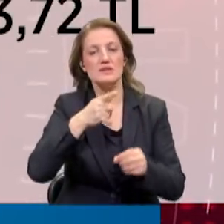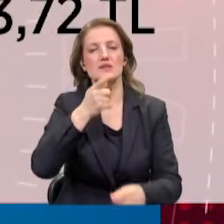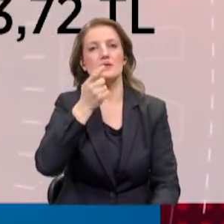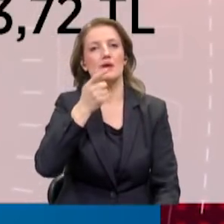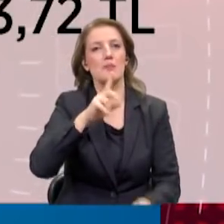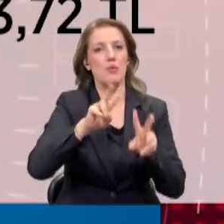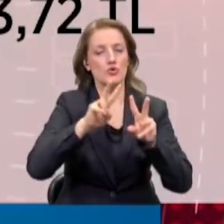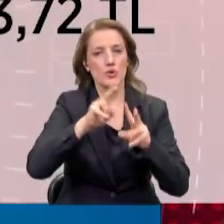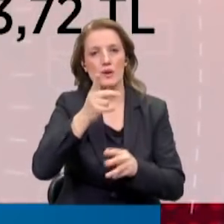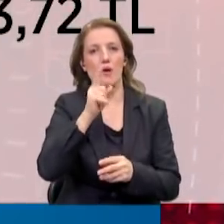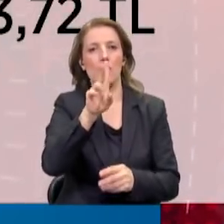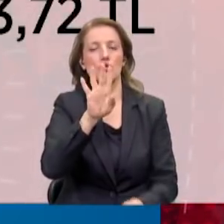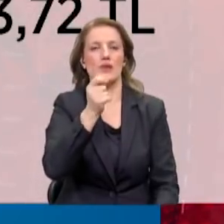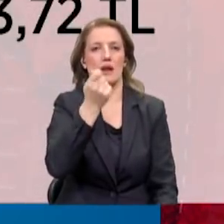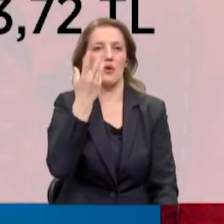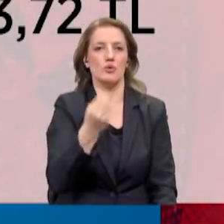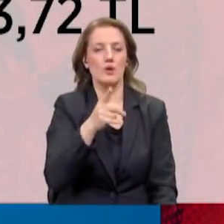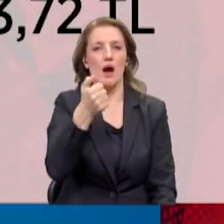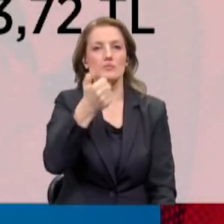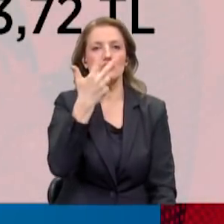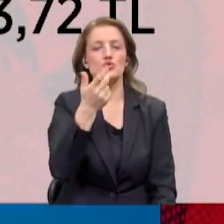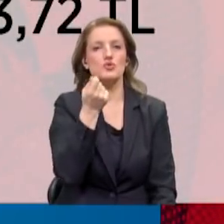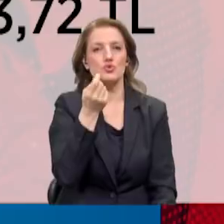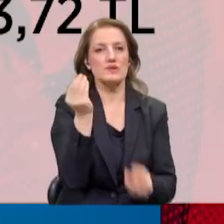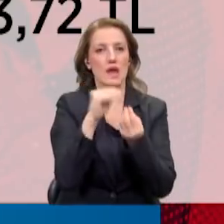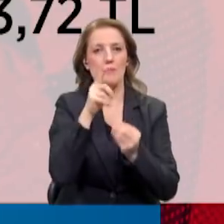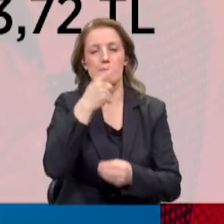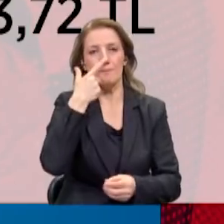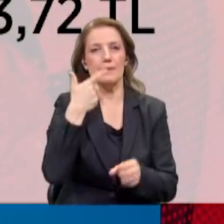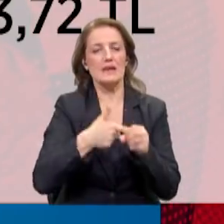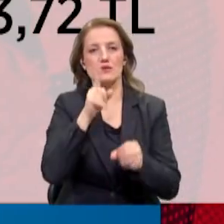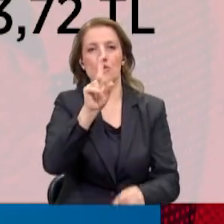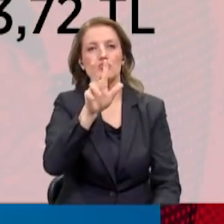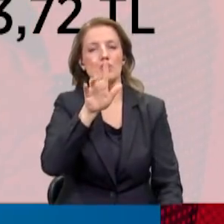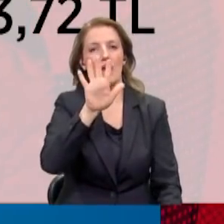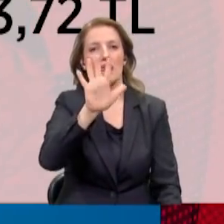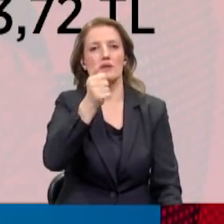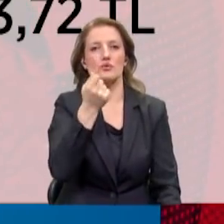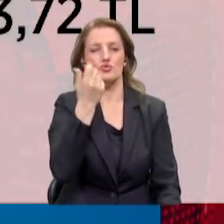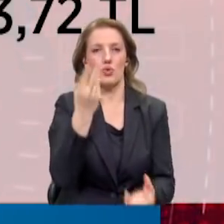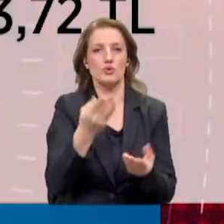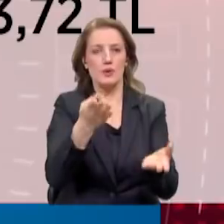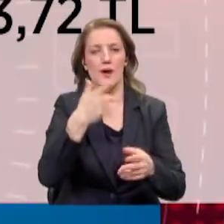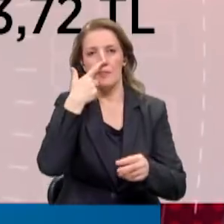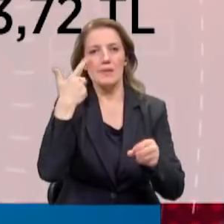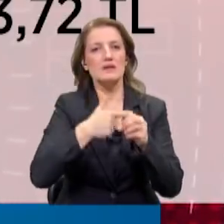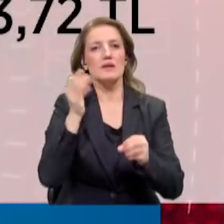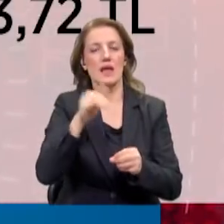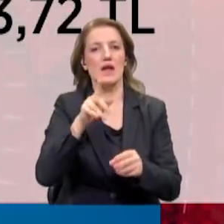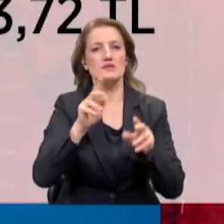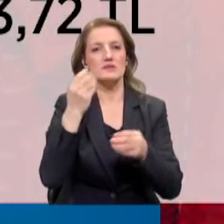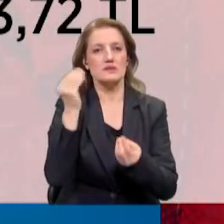litresi 14 liraya yaklaştı. 63 kuruş zamla benzin 13 lira 56 kuruş oldu. Motorine gelen